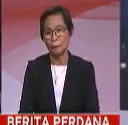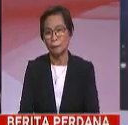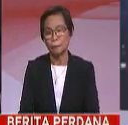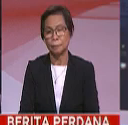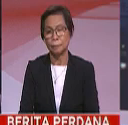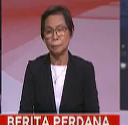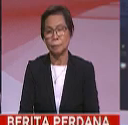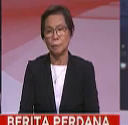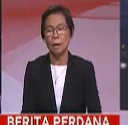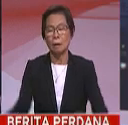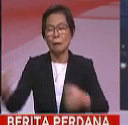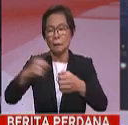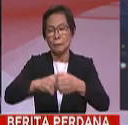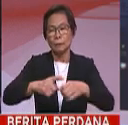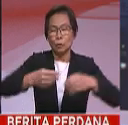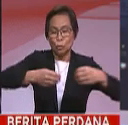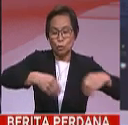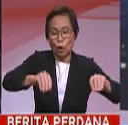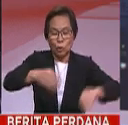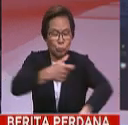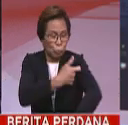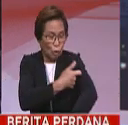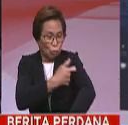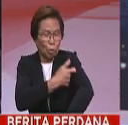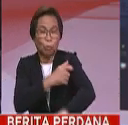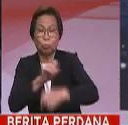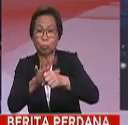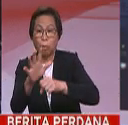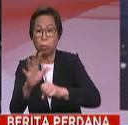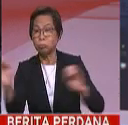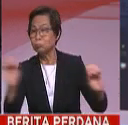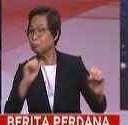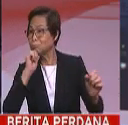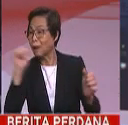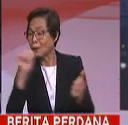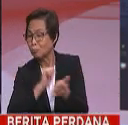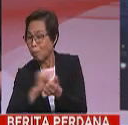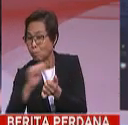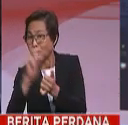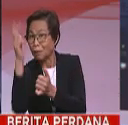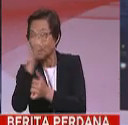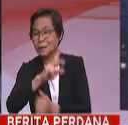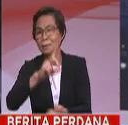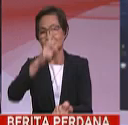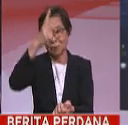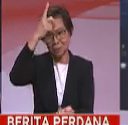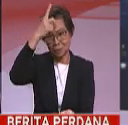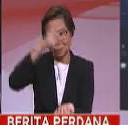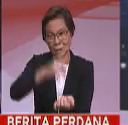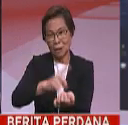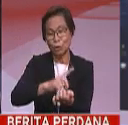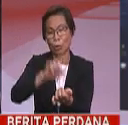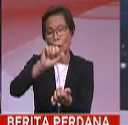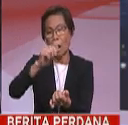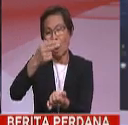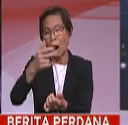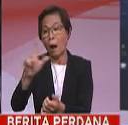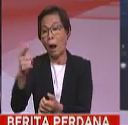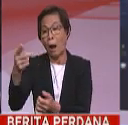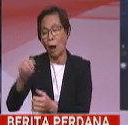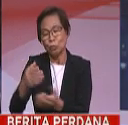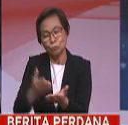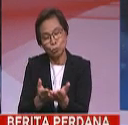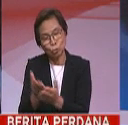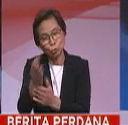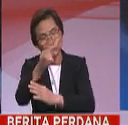Sementara itu, berhubung kegiatan penjualan vaksin COVID-19 tanpa kelulusan kerajaan, Datuk Seri Dr. Adham menegaskan pihaknya akan